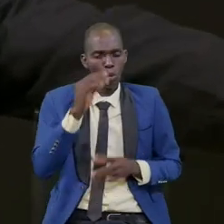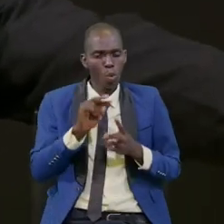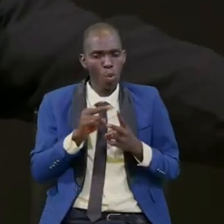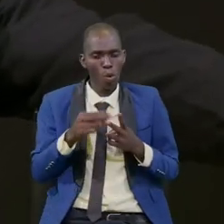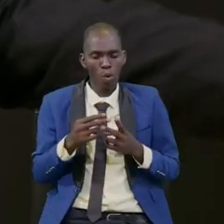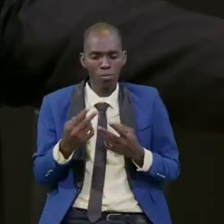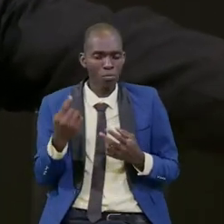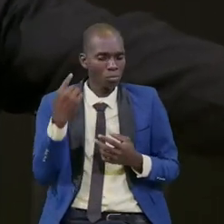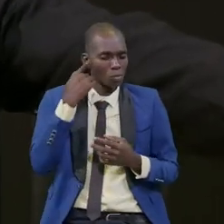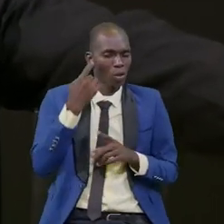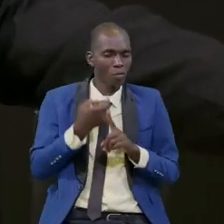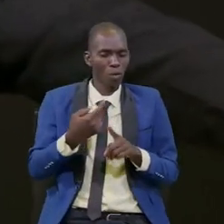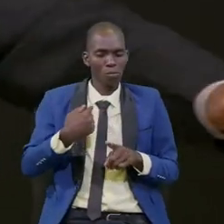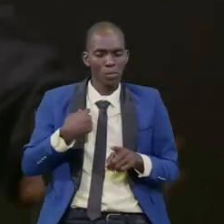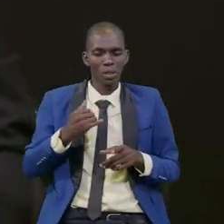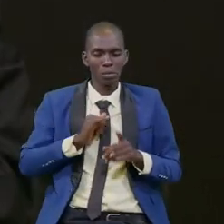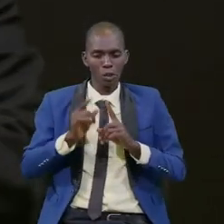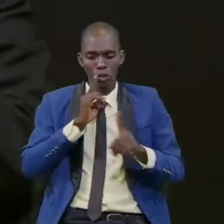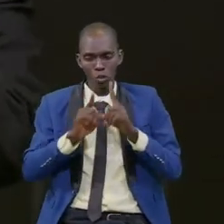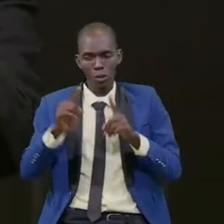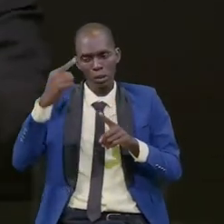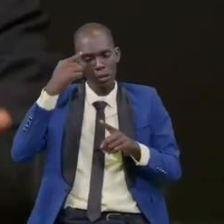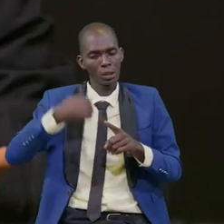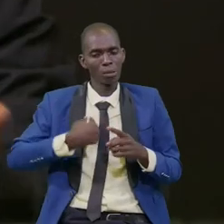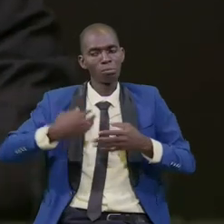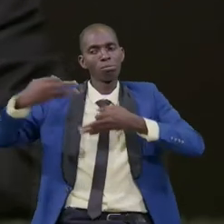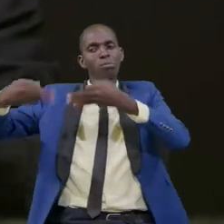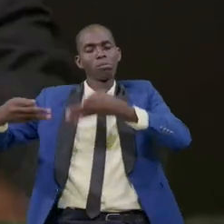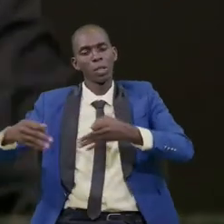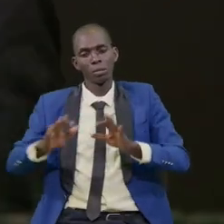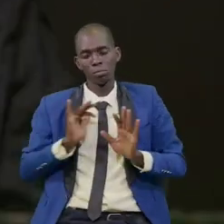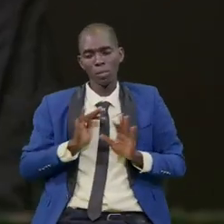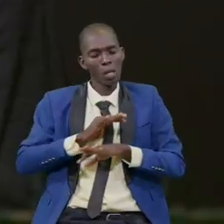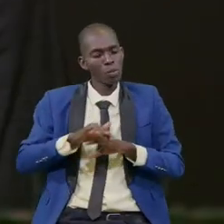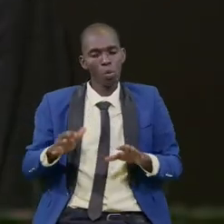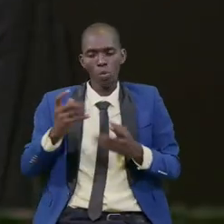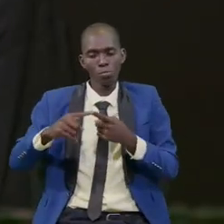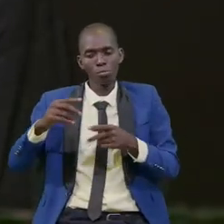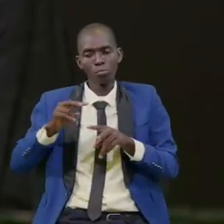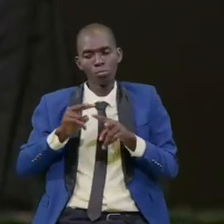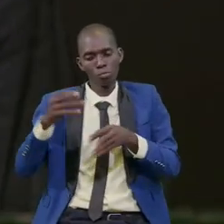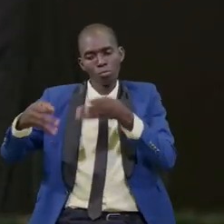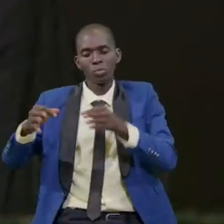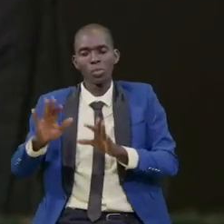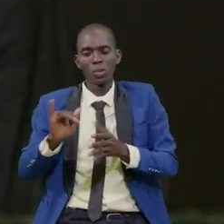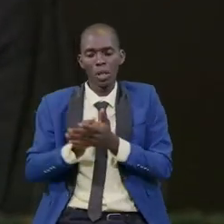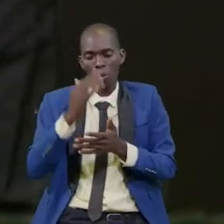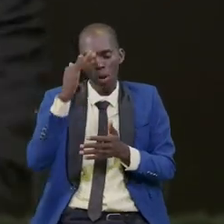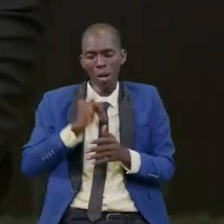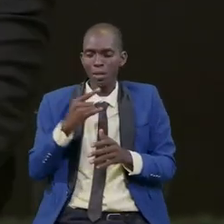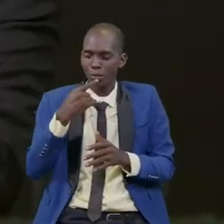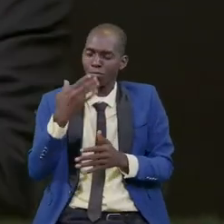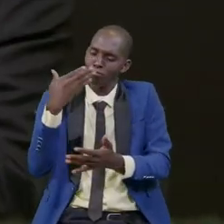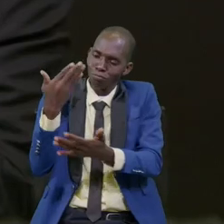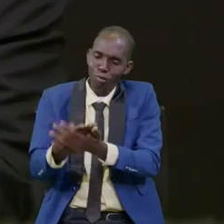bouche. C'est comme je la juge. C'est comme je le juge. Et tu flattes la personne. Et quand tu es bon, hein, ah,